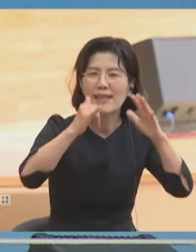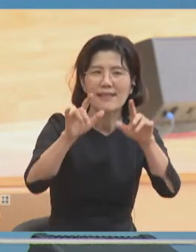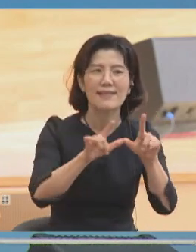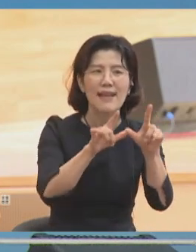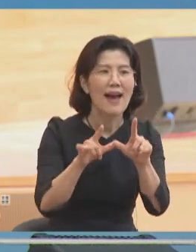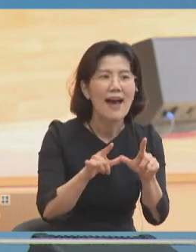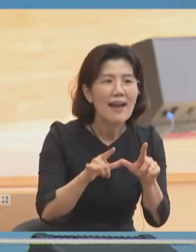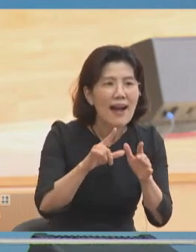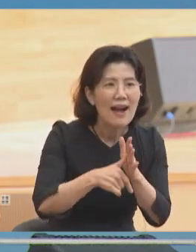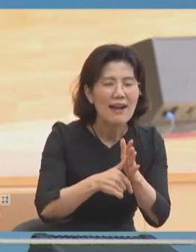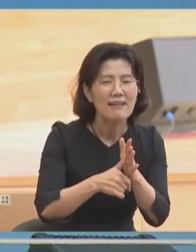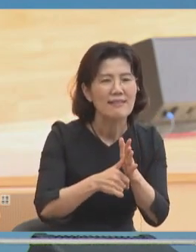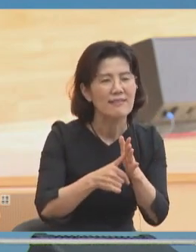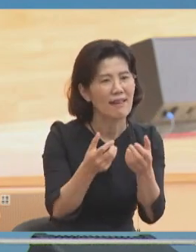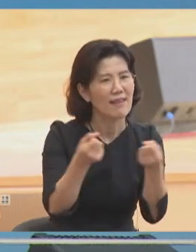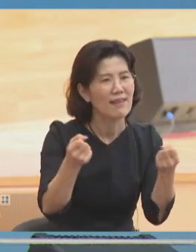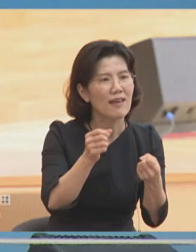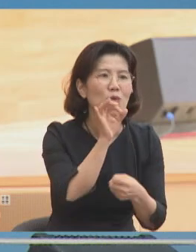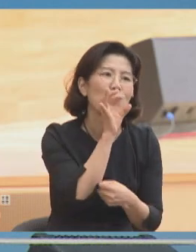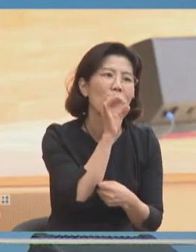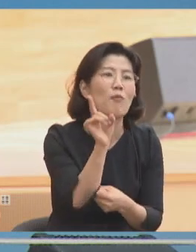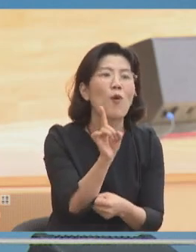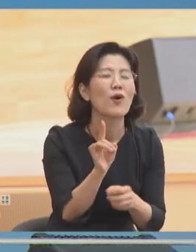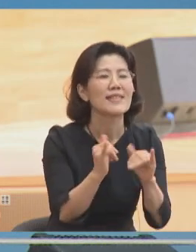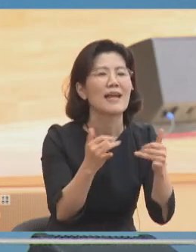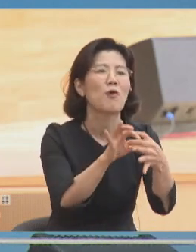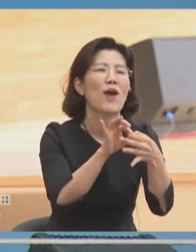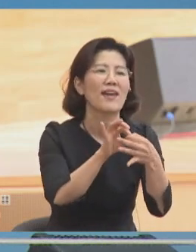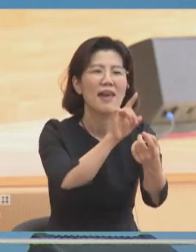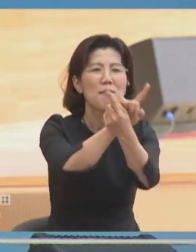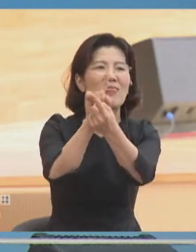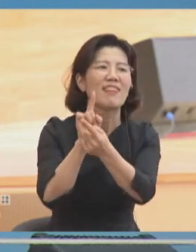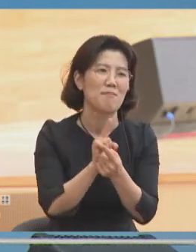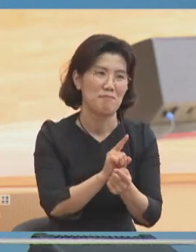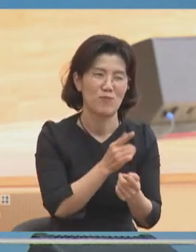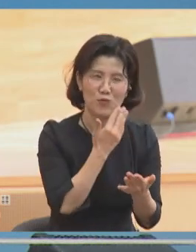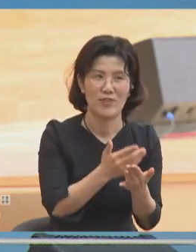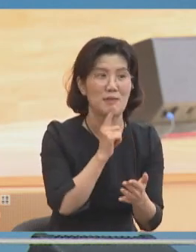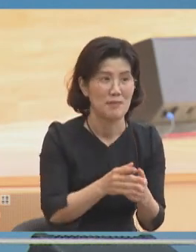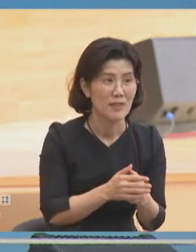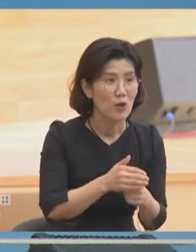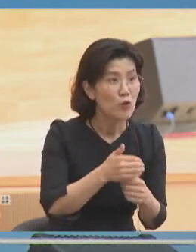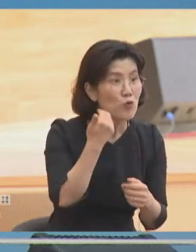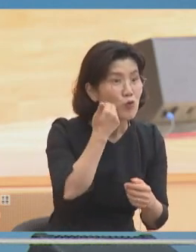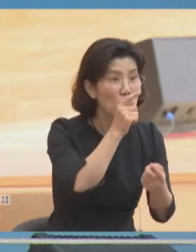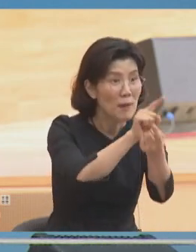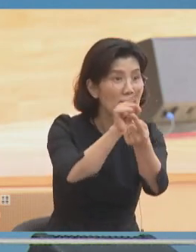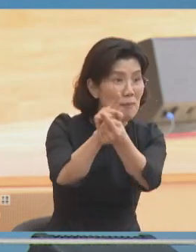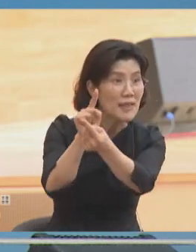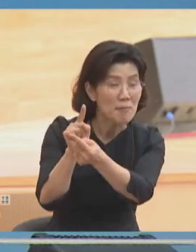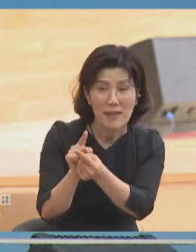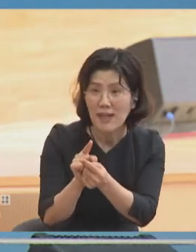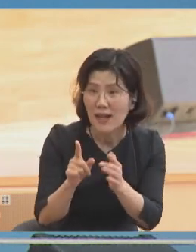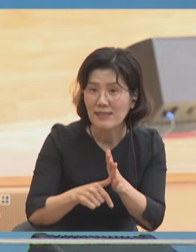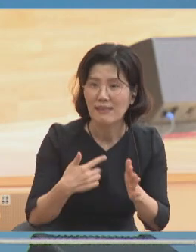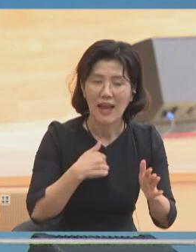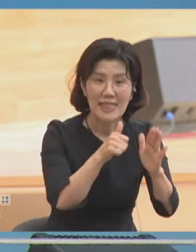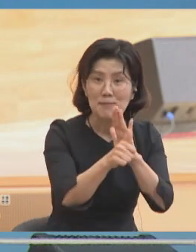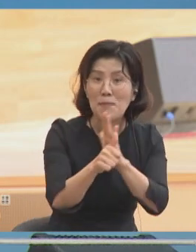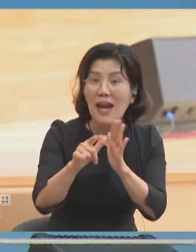우리에게 뗄려야 뗄 수 없는게이 인간 관계 만남의 문제 누구를 만나느냐 아닙니까 제가 신방을